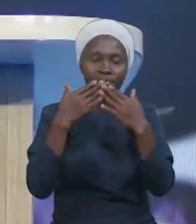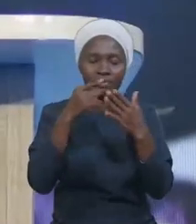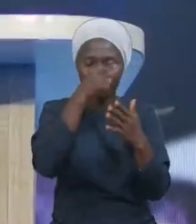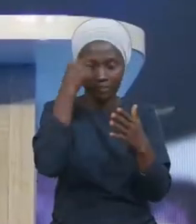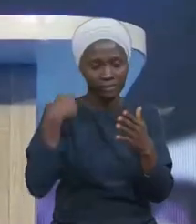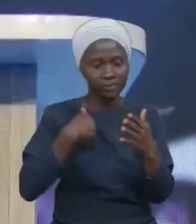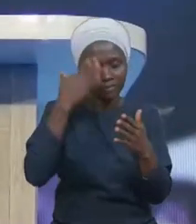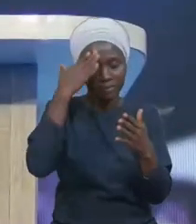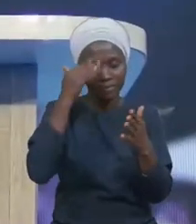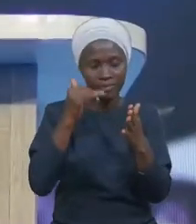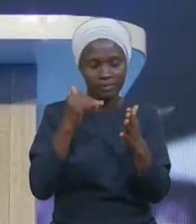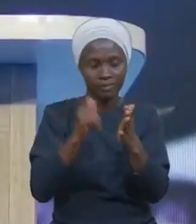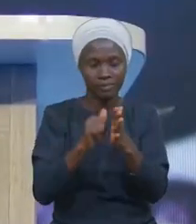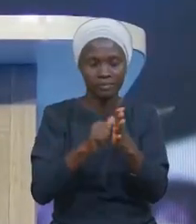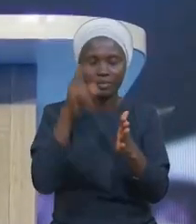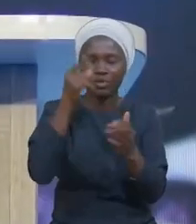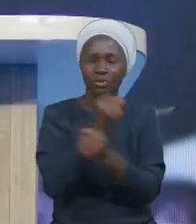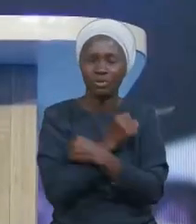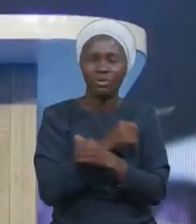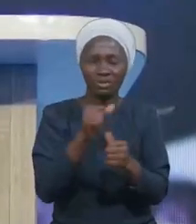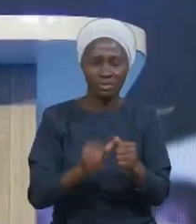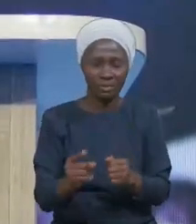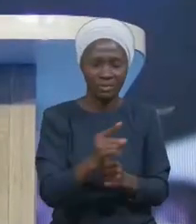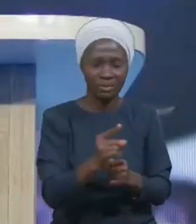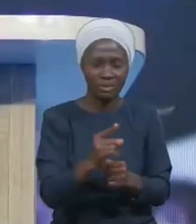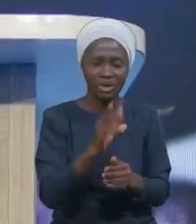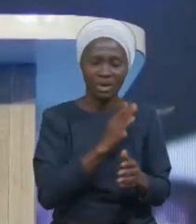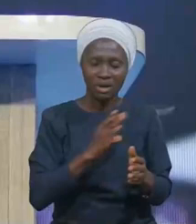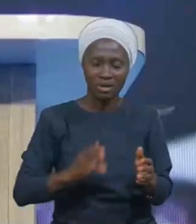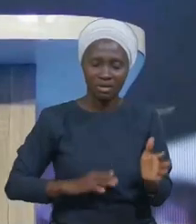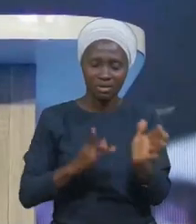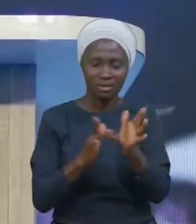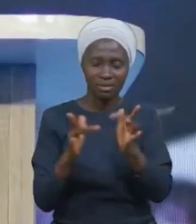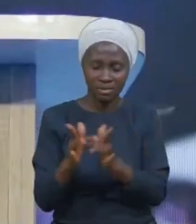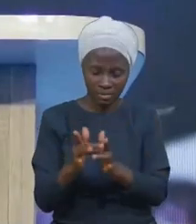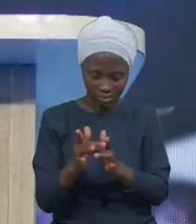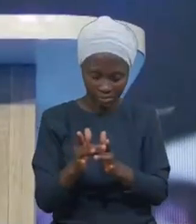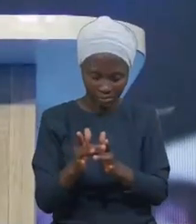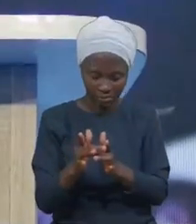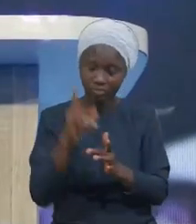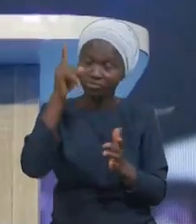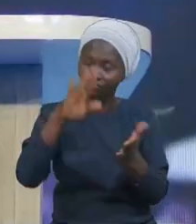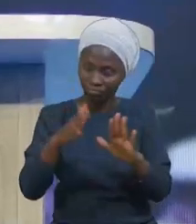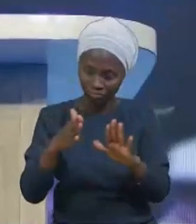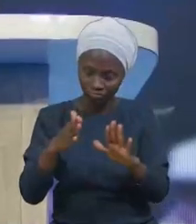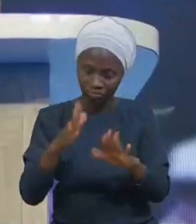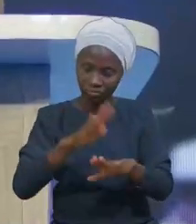savons que tu aimes tout le monde. Christ Jésus, tu es mort sur la